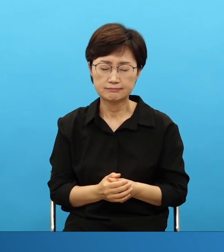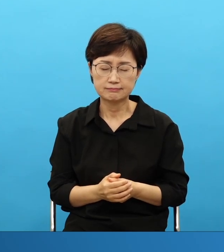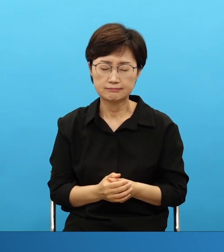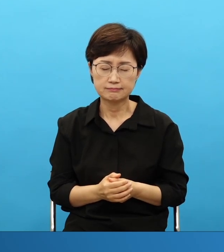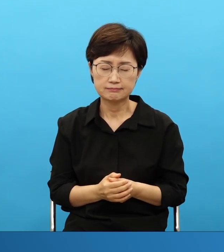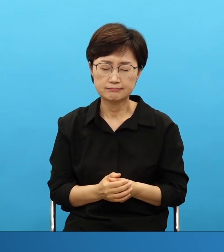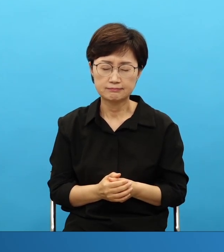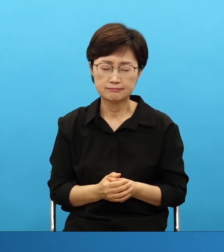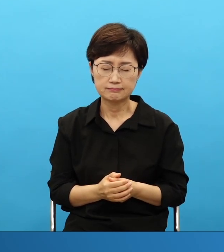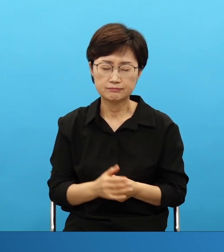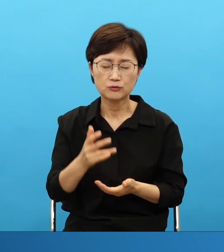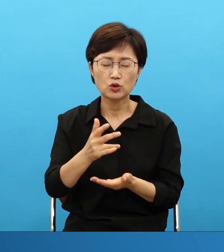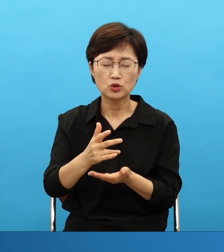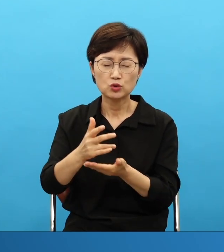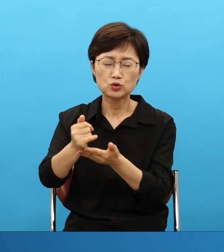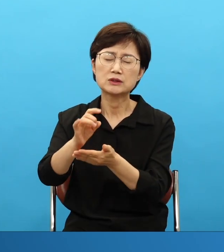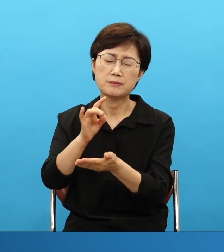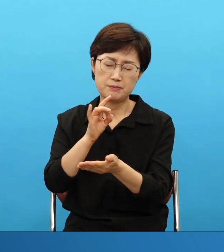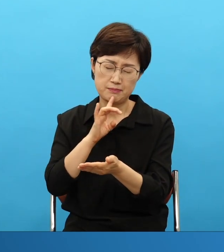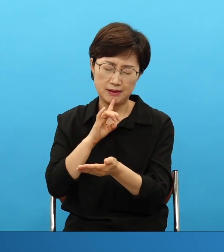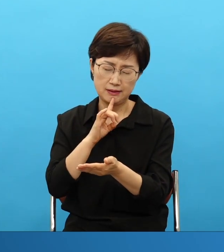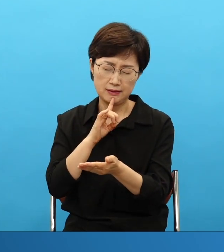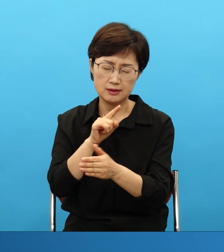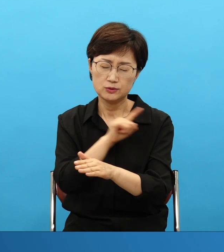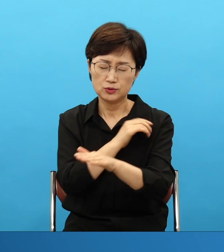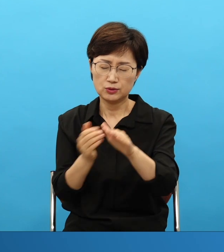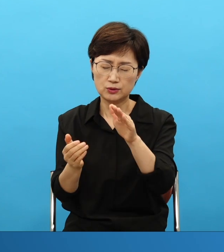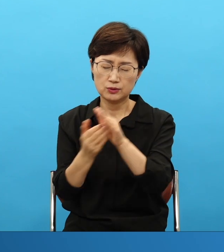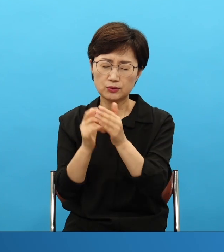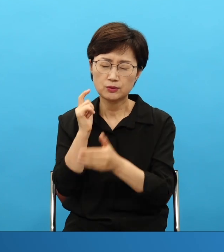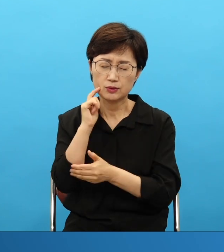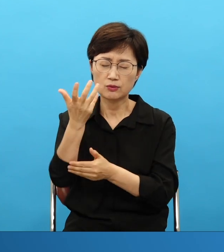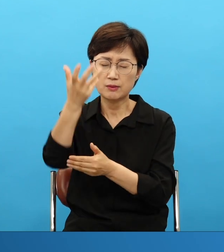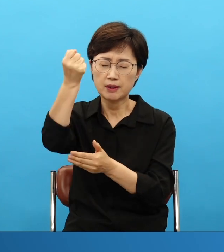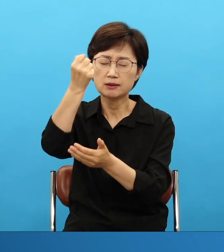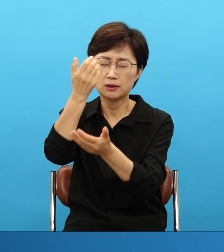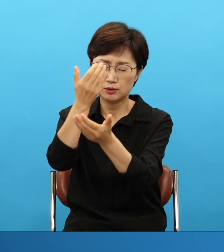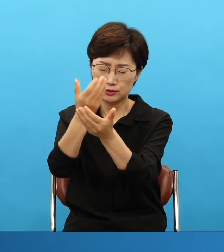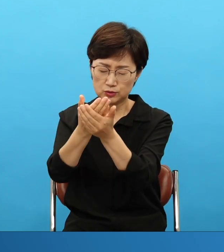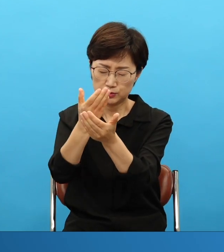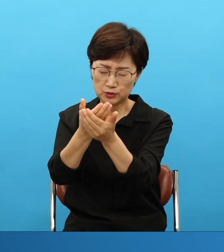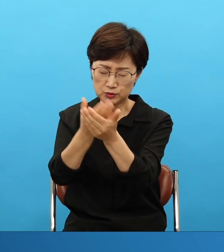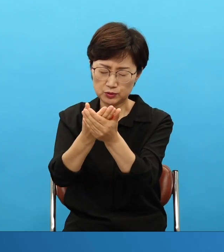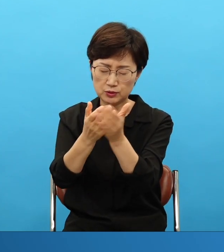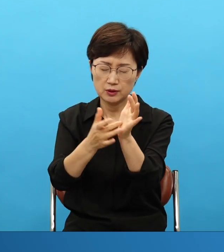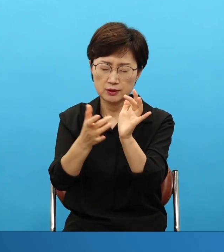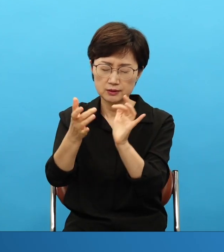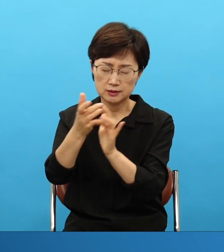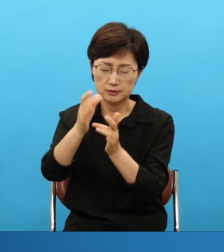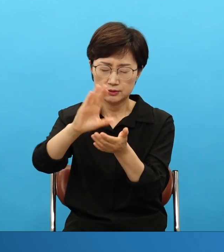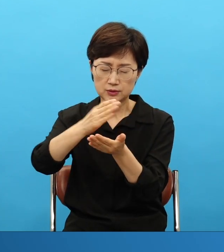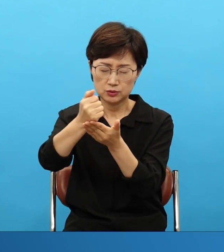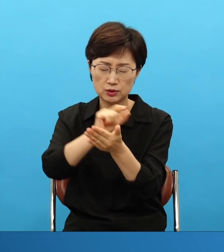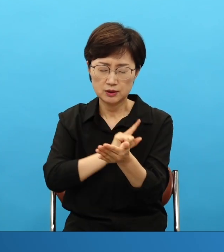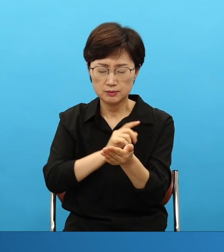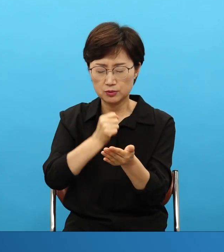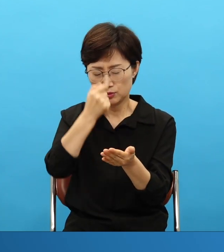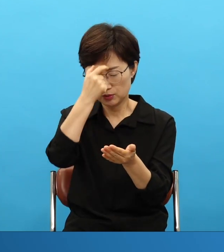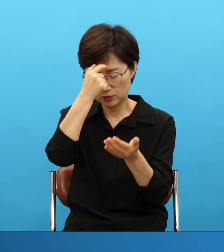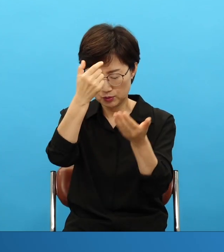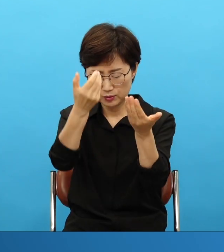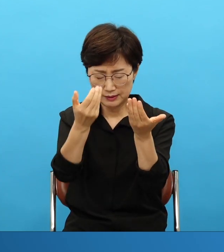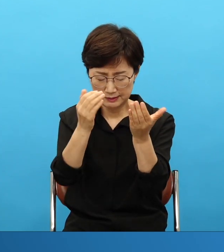을 주님만이 고의 영광을 으시길 하옵고 우리 주 예수 그리스도의 이름으로 기도하옵나이다